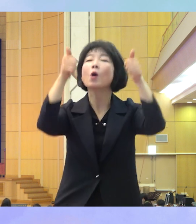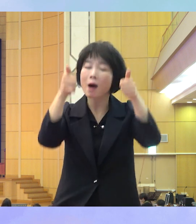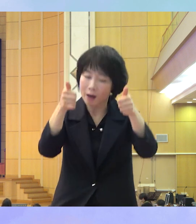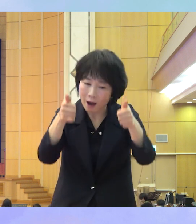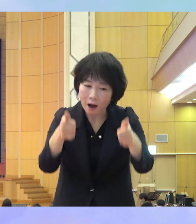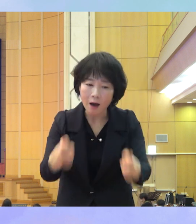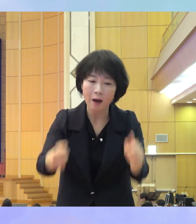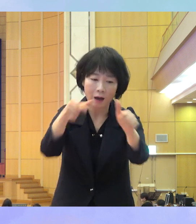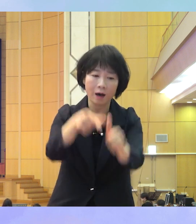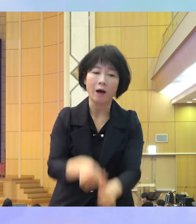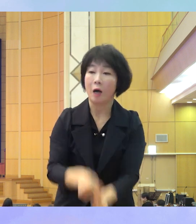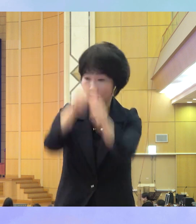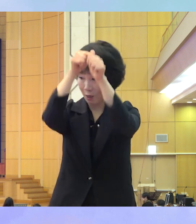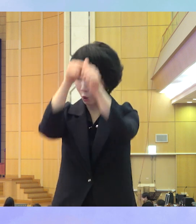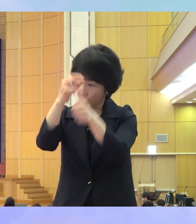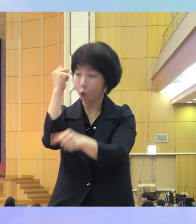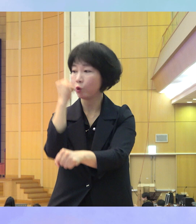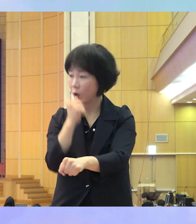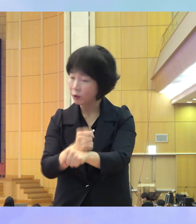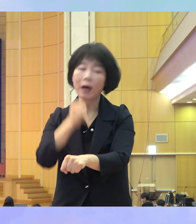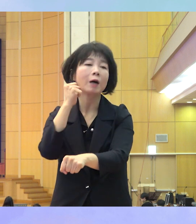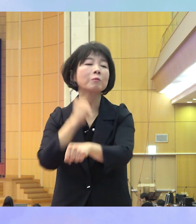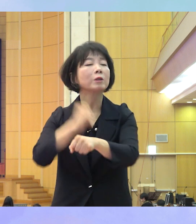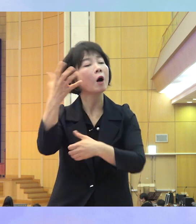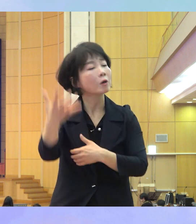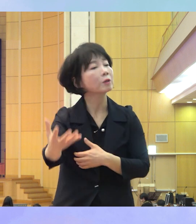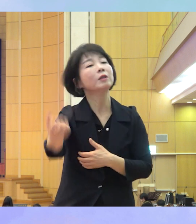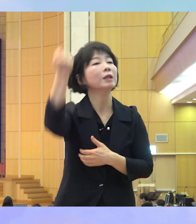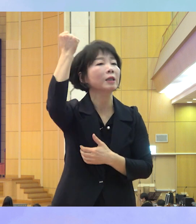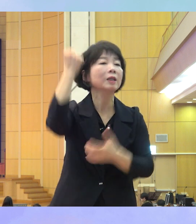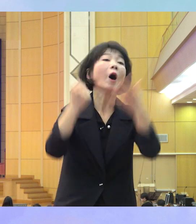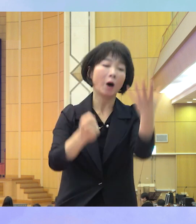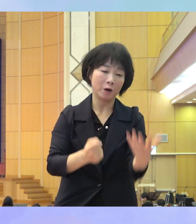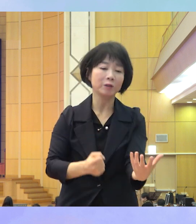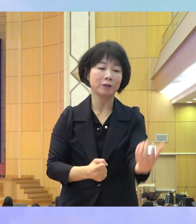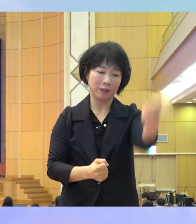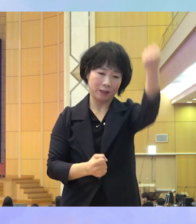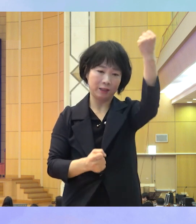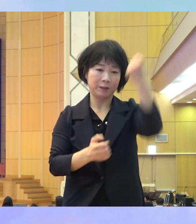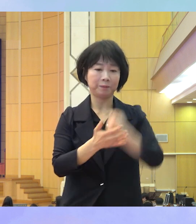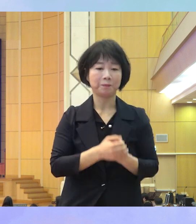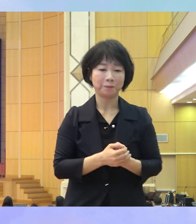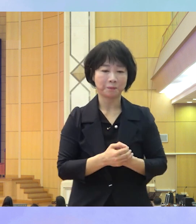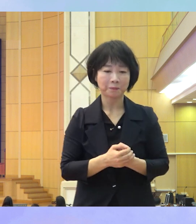겸손하게 절하라. 구원함을 얻으리